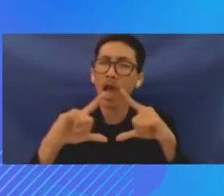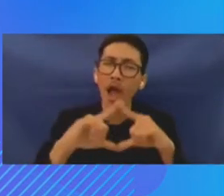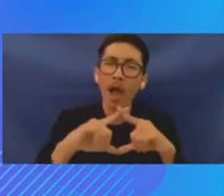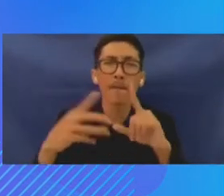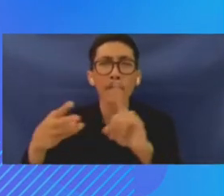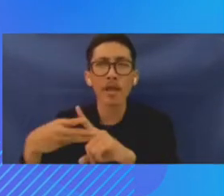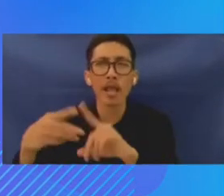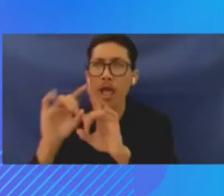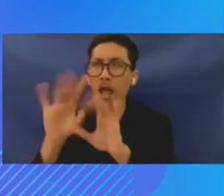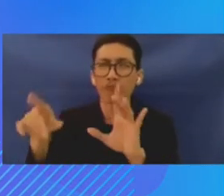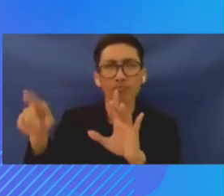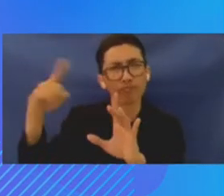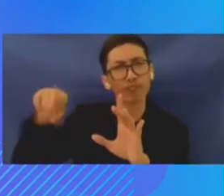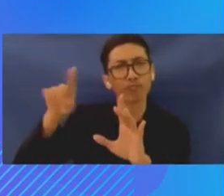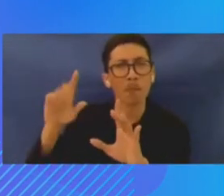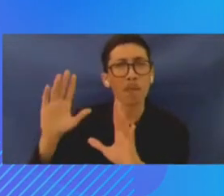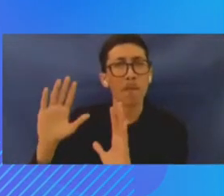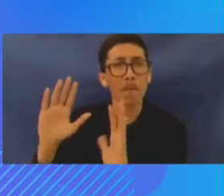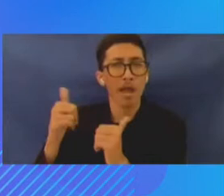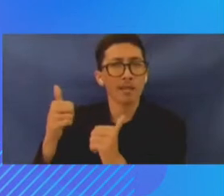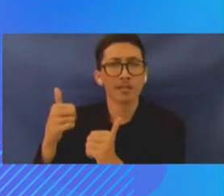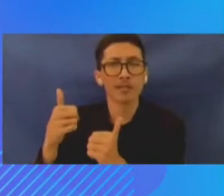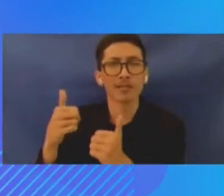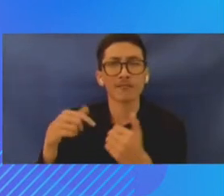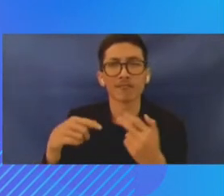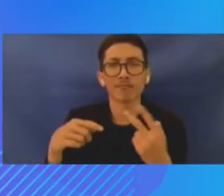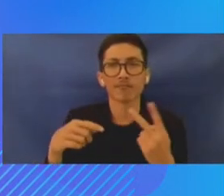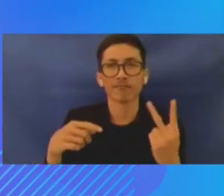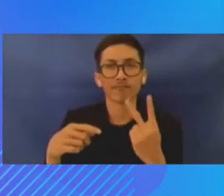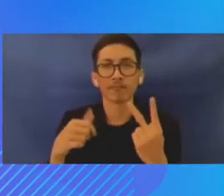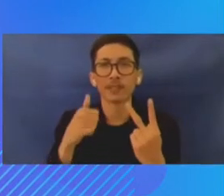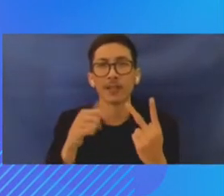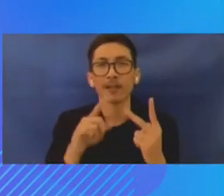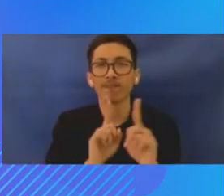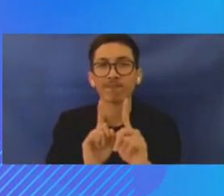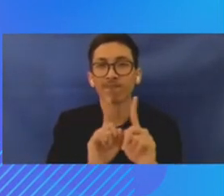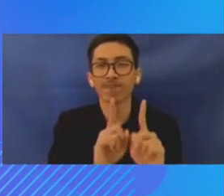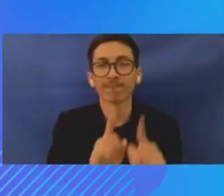ya dibikin seru-seruan aja sih ngobrolnya. Benar.